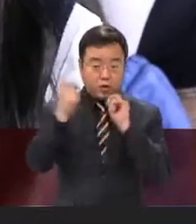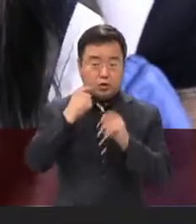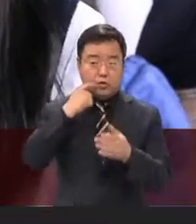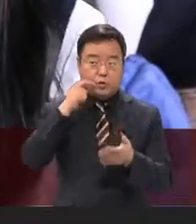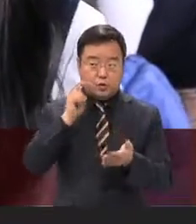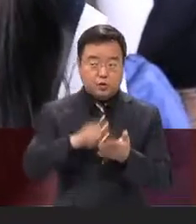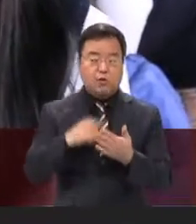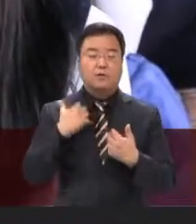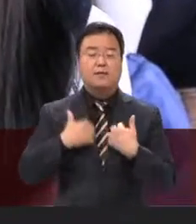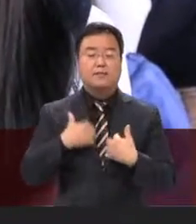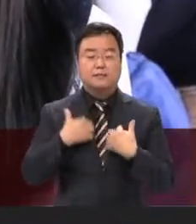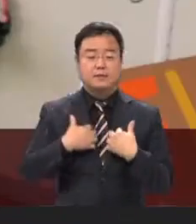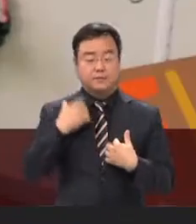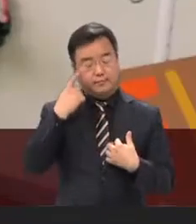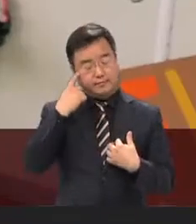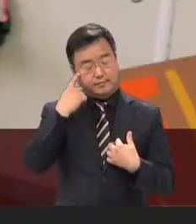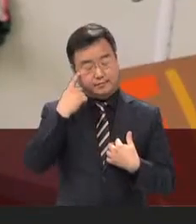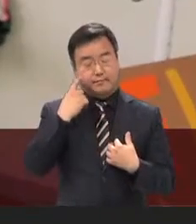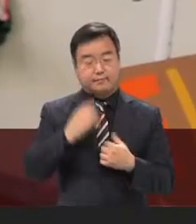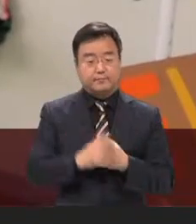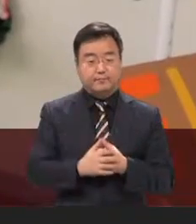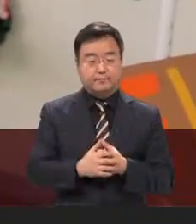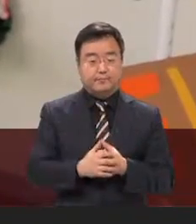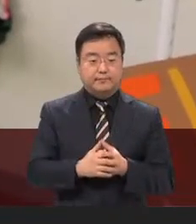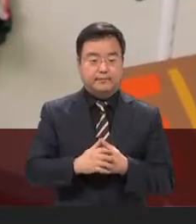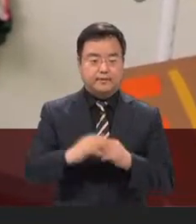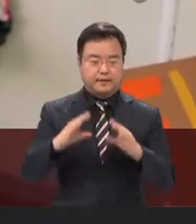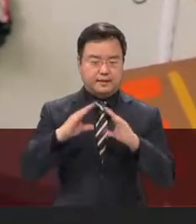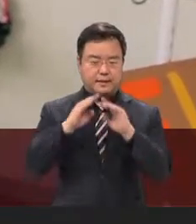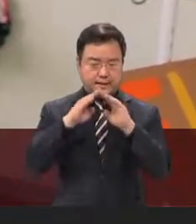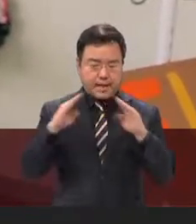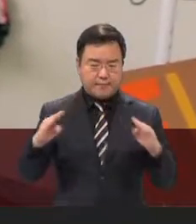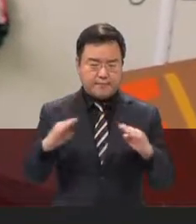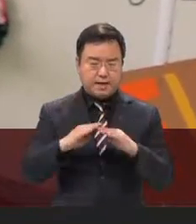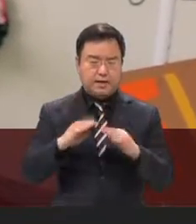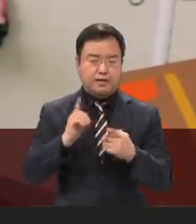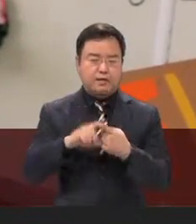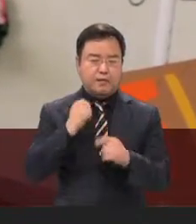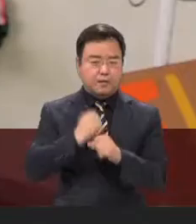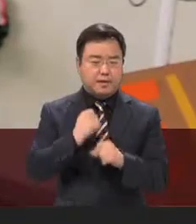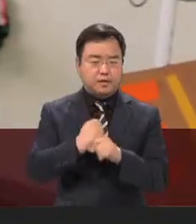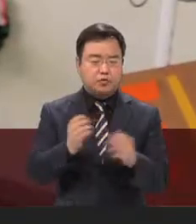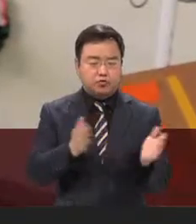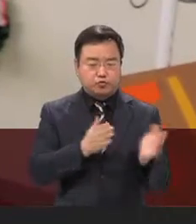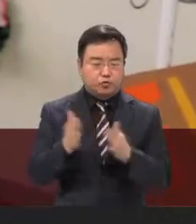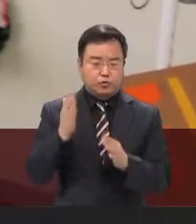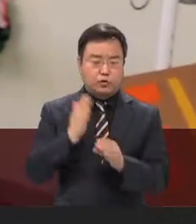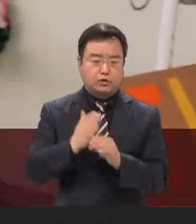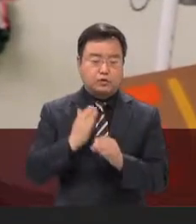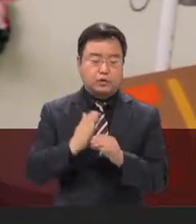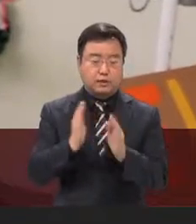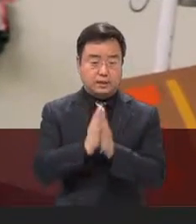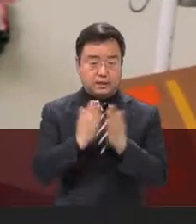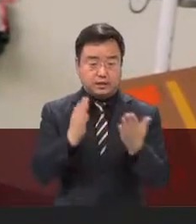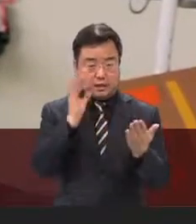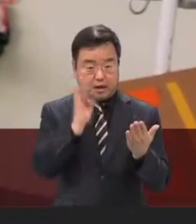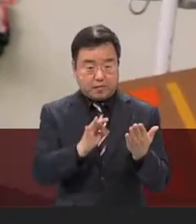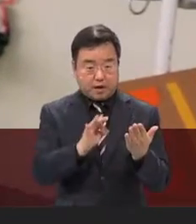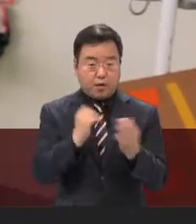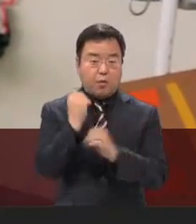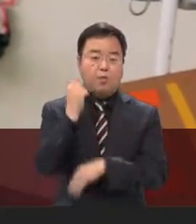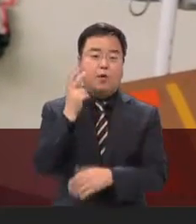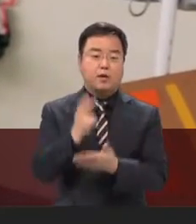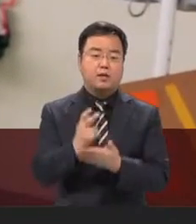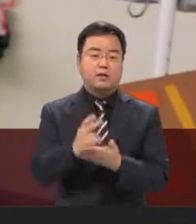배우는 것 같아 좋아했어요. 삼각형 만들기를 준비하면서 책에서 봤던 그런 원리들을 이렇게 몸으로